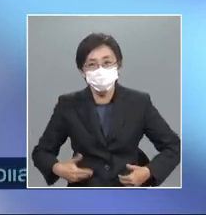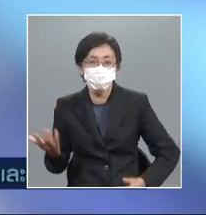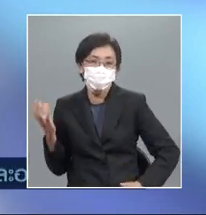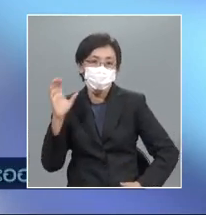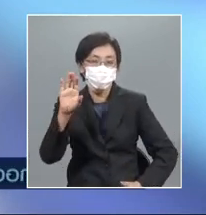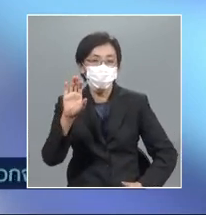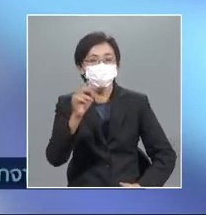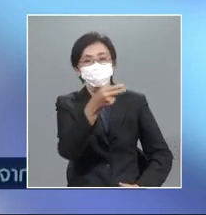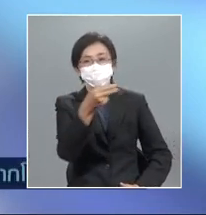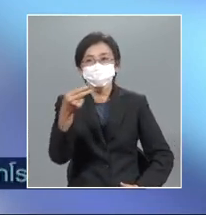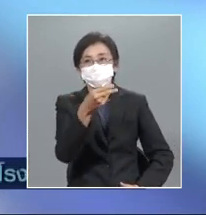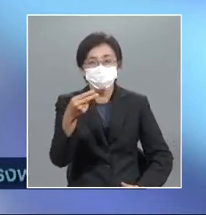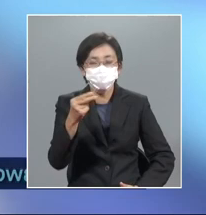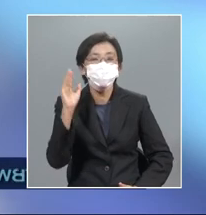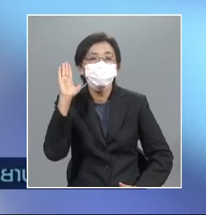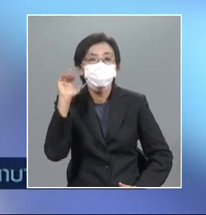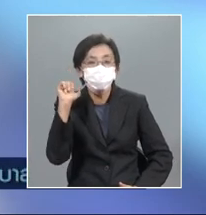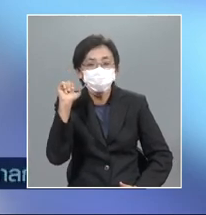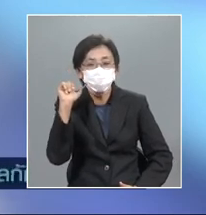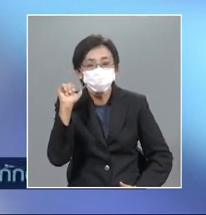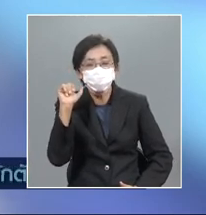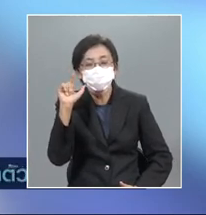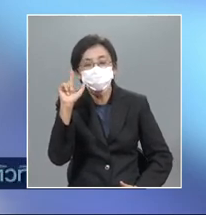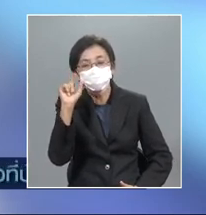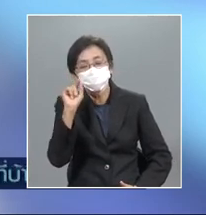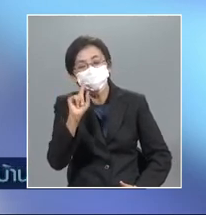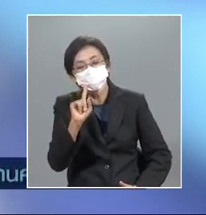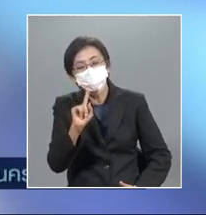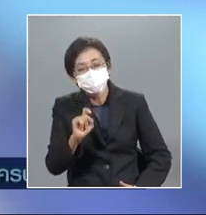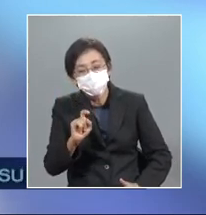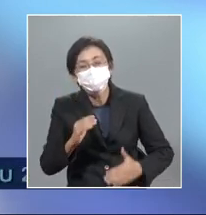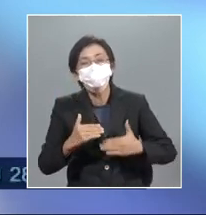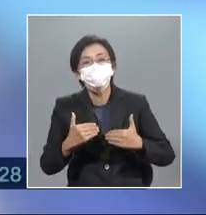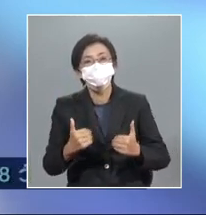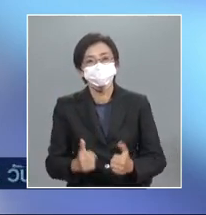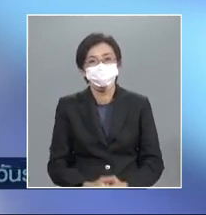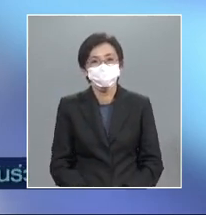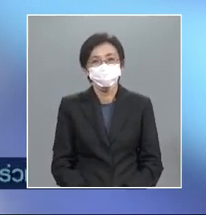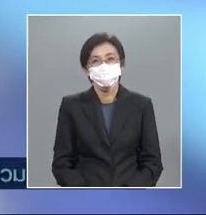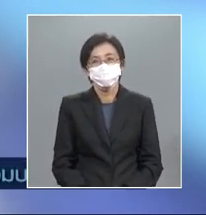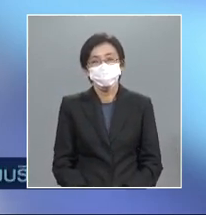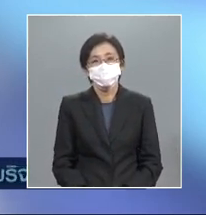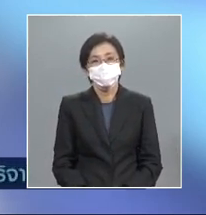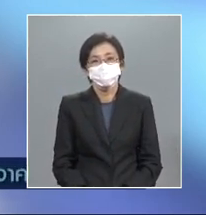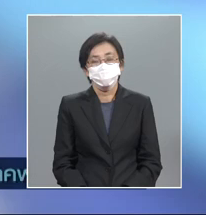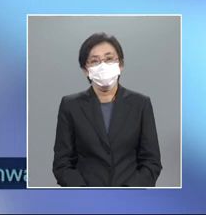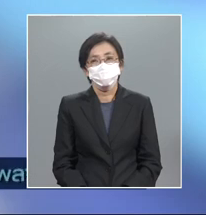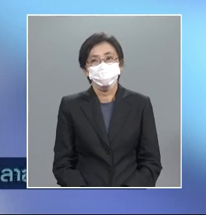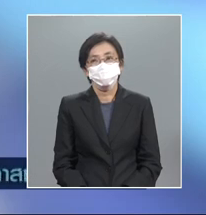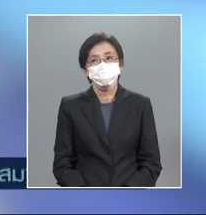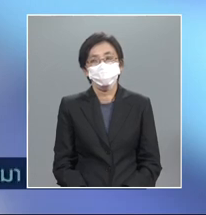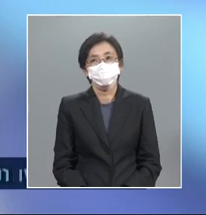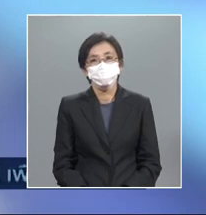แจ้งข่าวร้ายบอกว่าคุณพ่อหลับสบายแล้วนะคะอ่ะไม่มีอะไรครับไม่ชมครับแต่